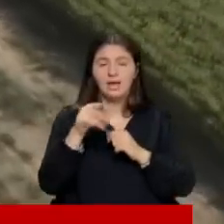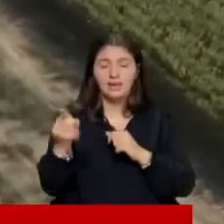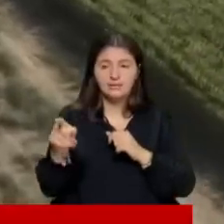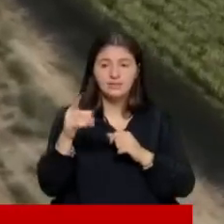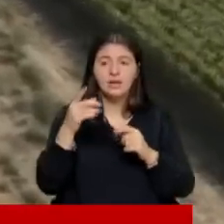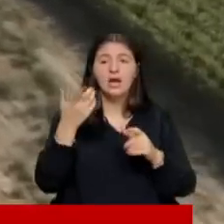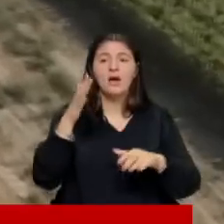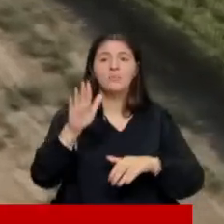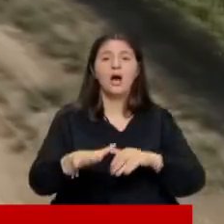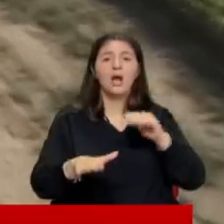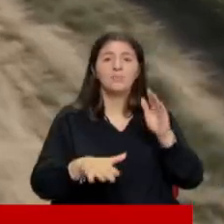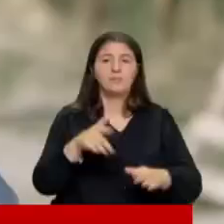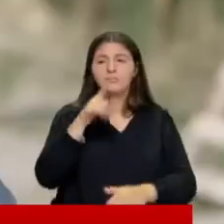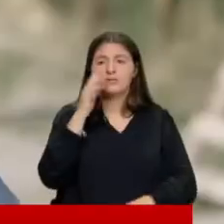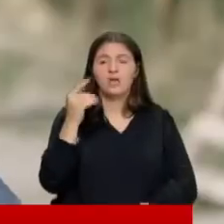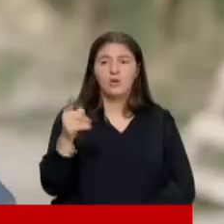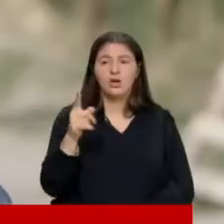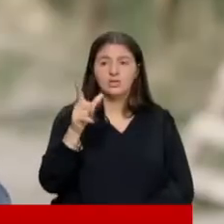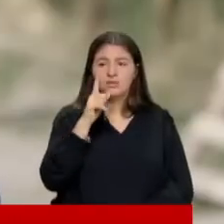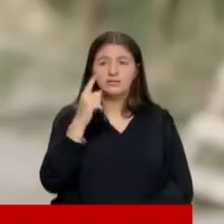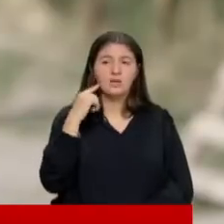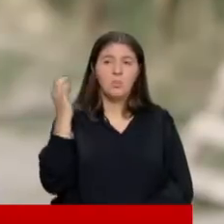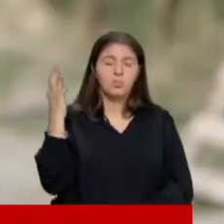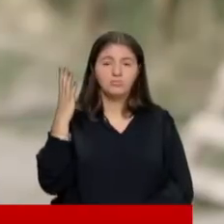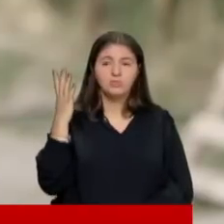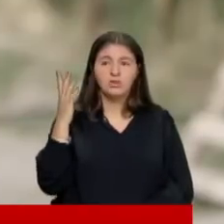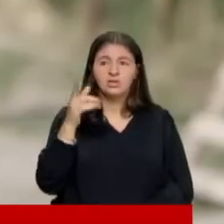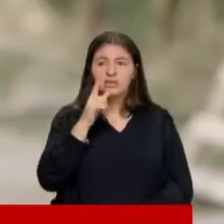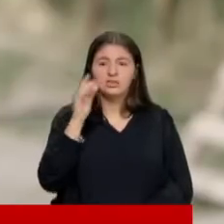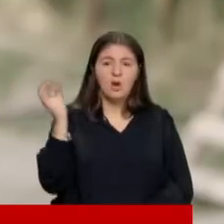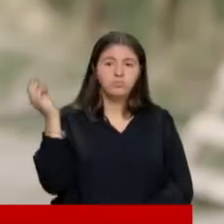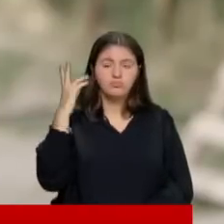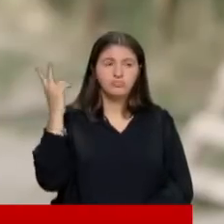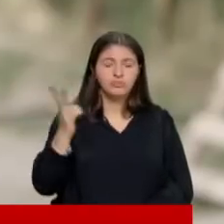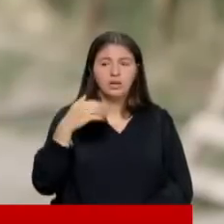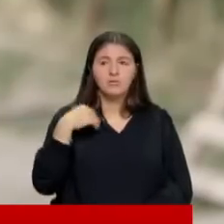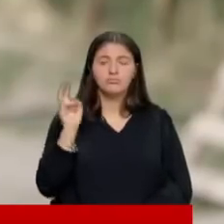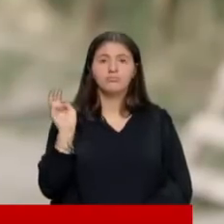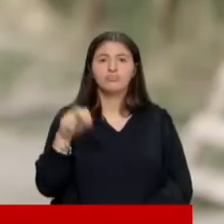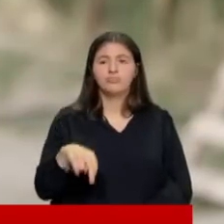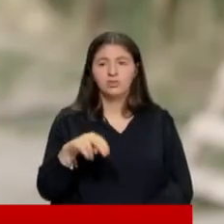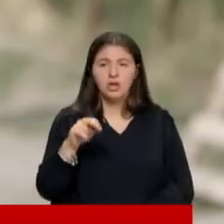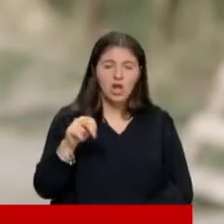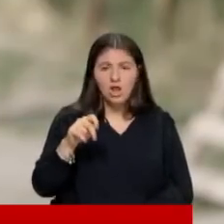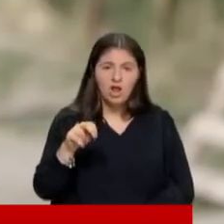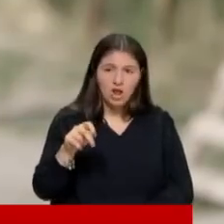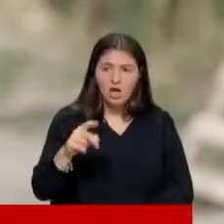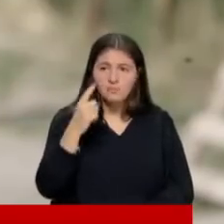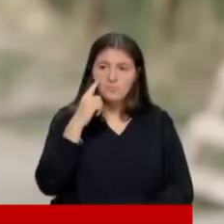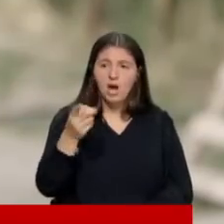kuraklığın ayak sesleri yükseliyor ses geldi hemen kalktım bugün gene